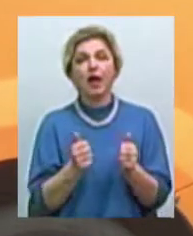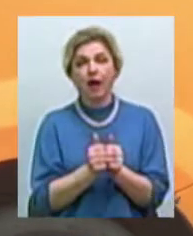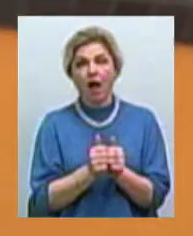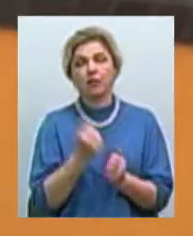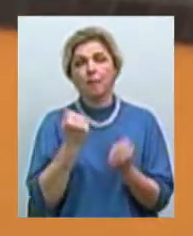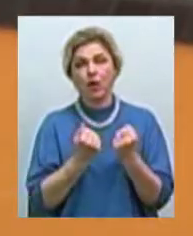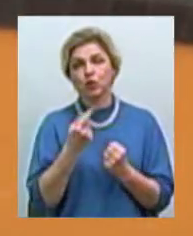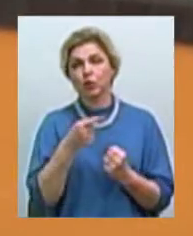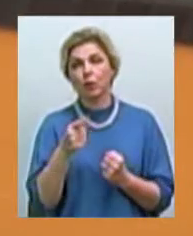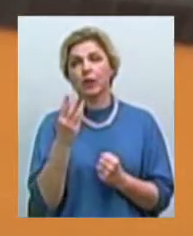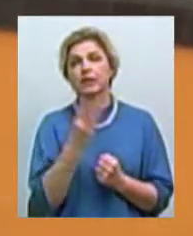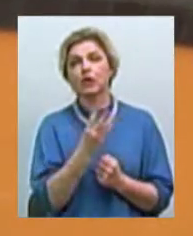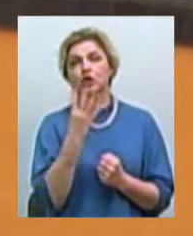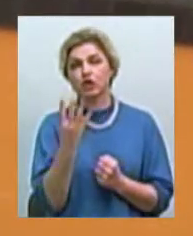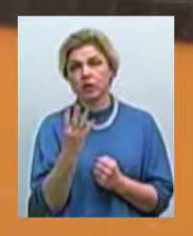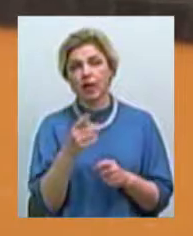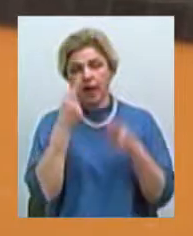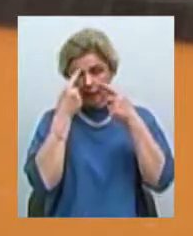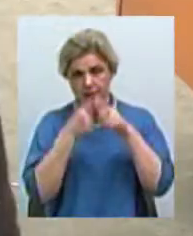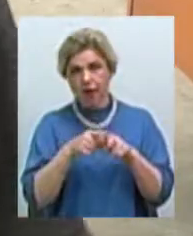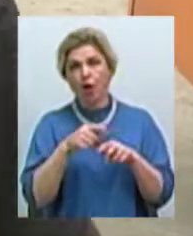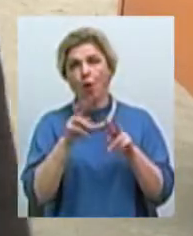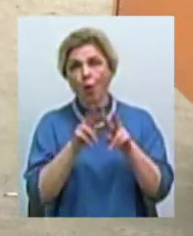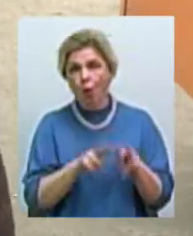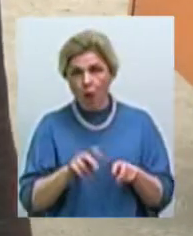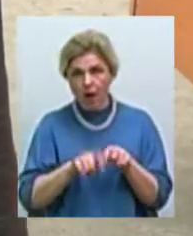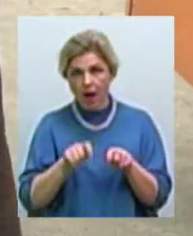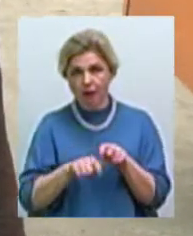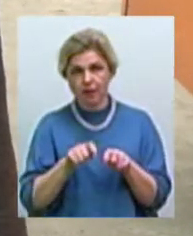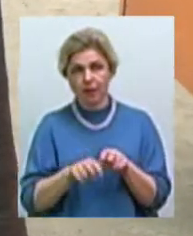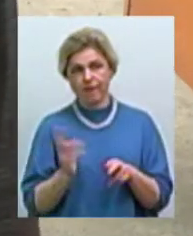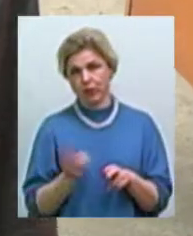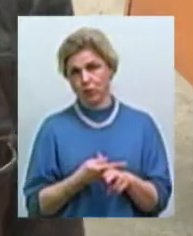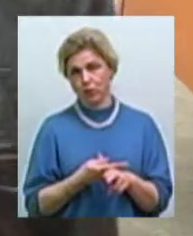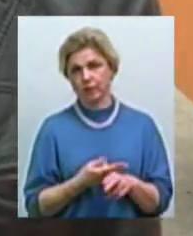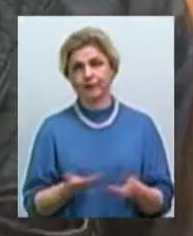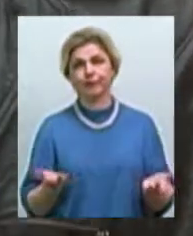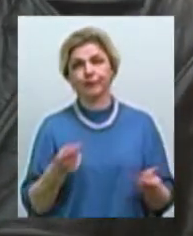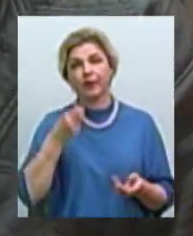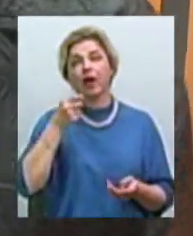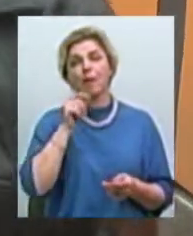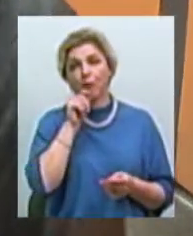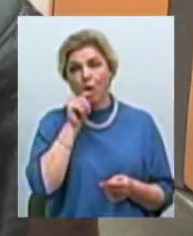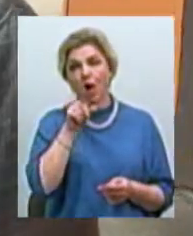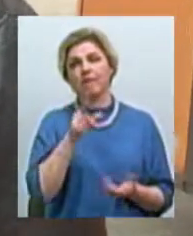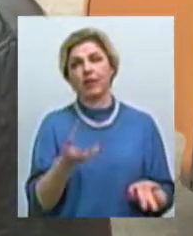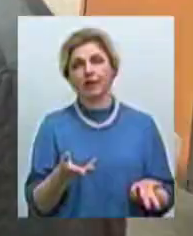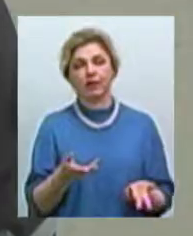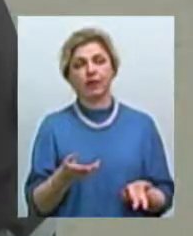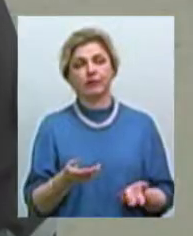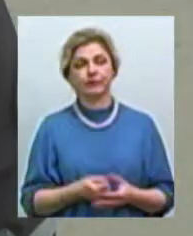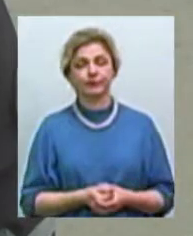34-го маршруту. Технічний огляд відсутній. Ну так прогавили, гаву поймали. Що таке? Погибати за